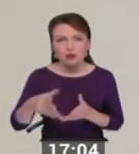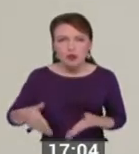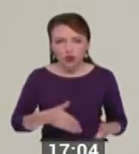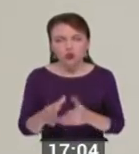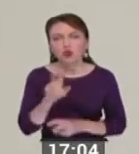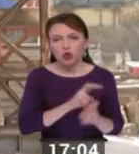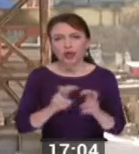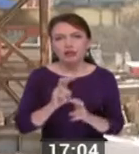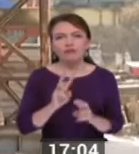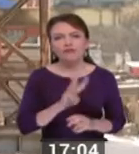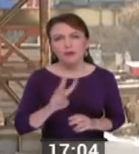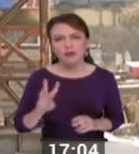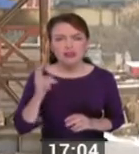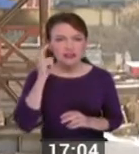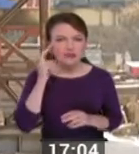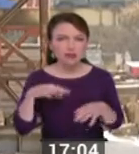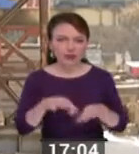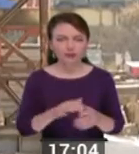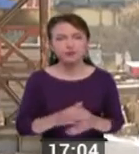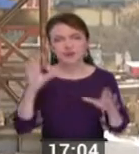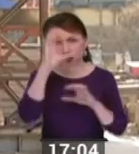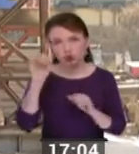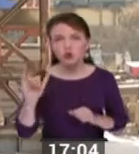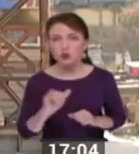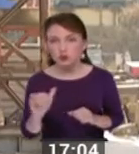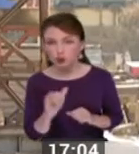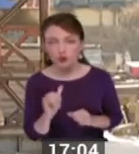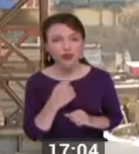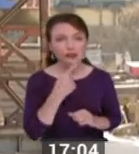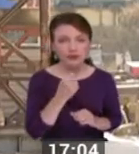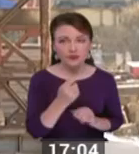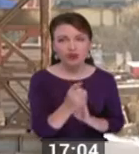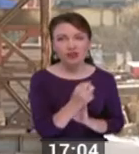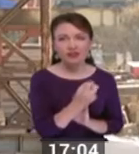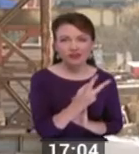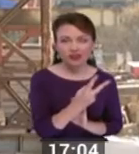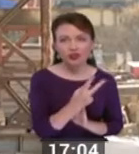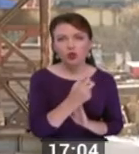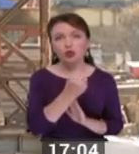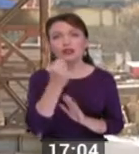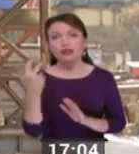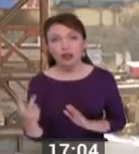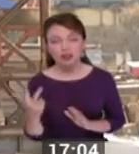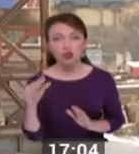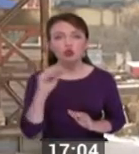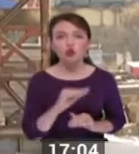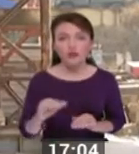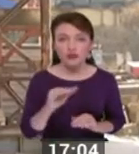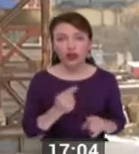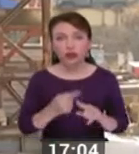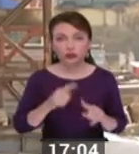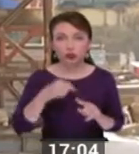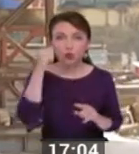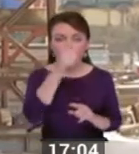«Київпастрансу». В ніч з суботи на неділю, тобто в ніч з 12 на 13 жовтня цього